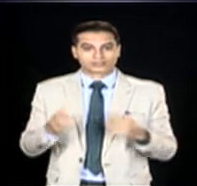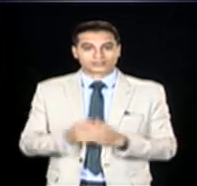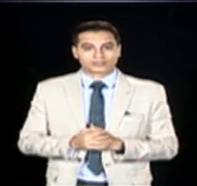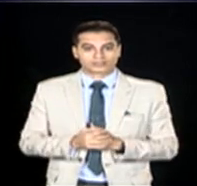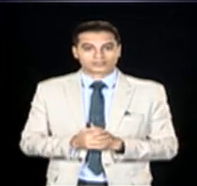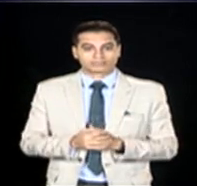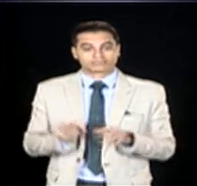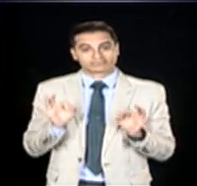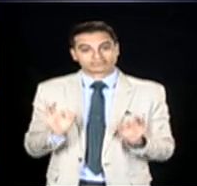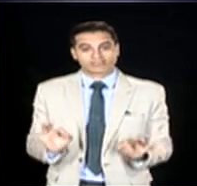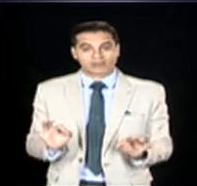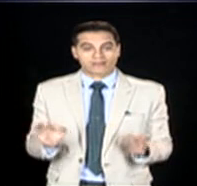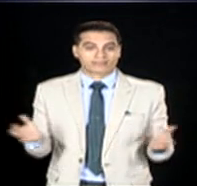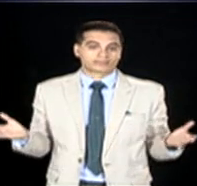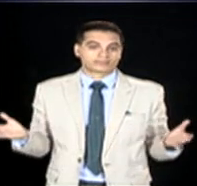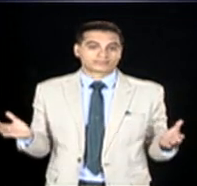طبعاً